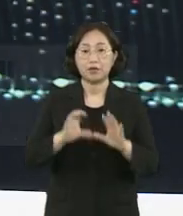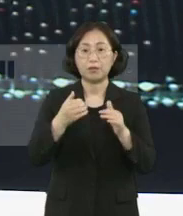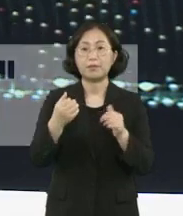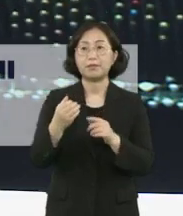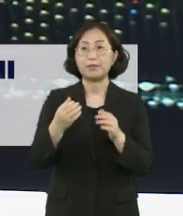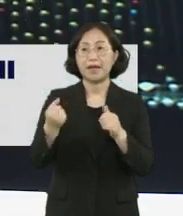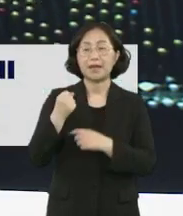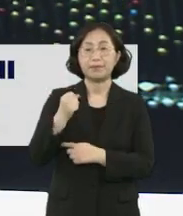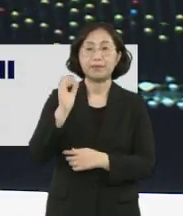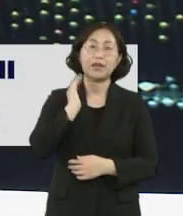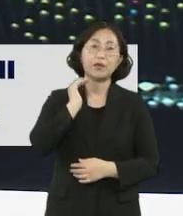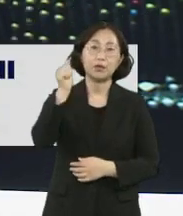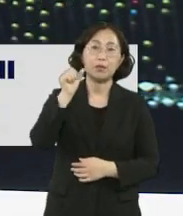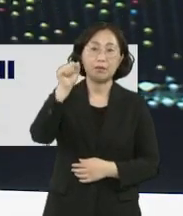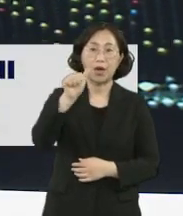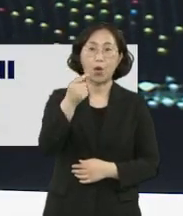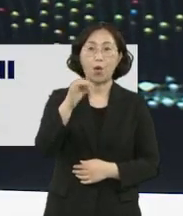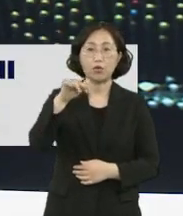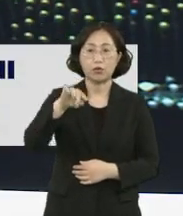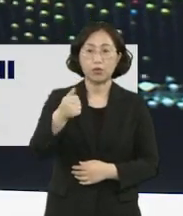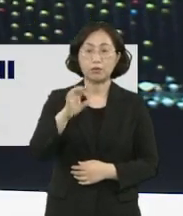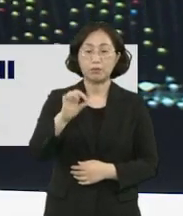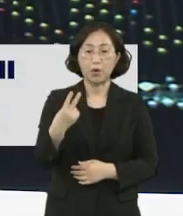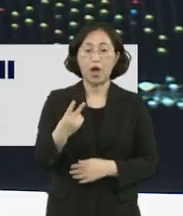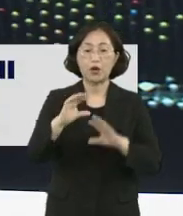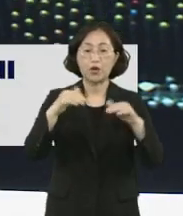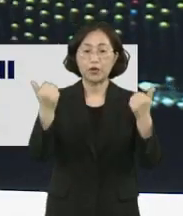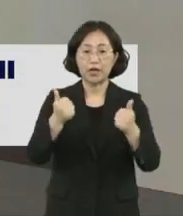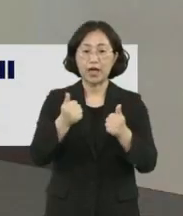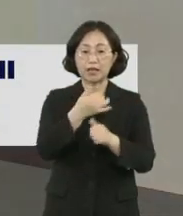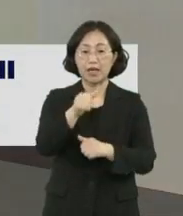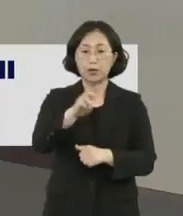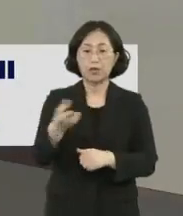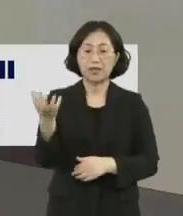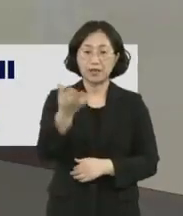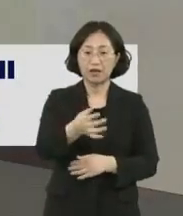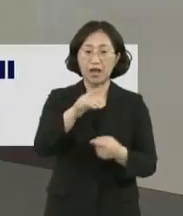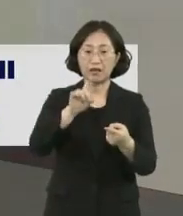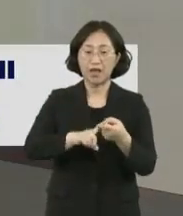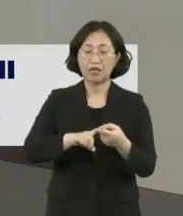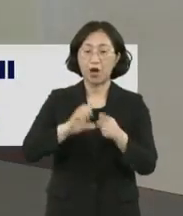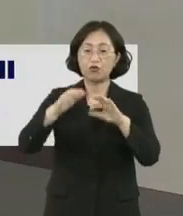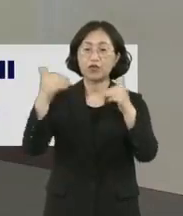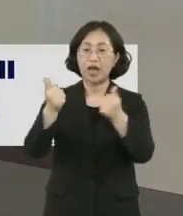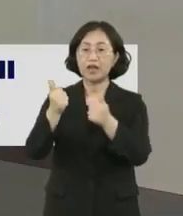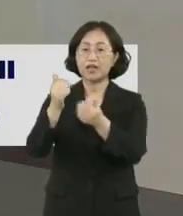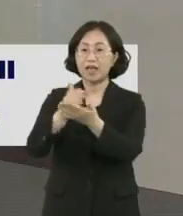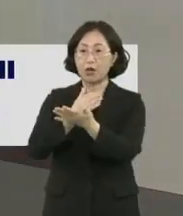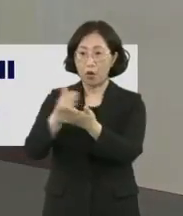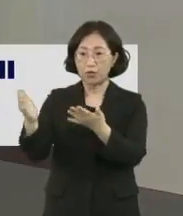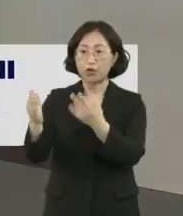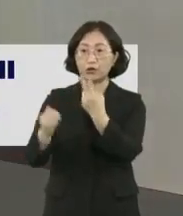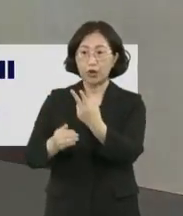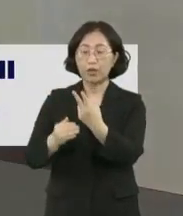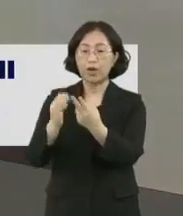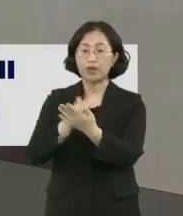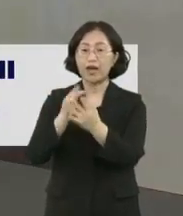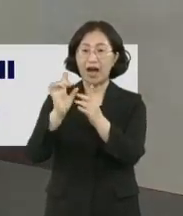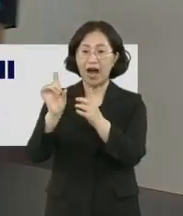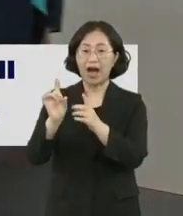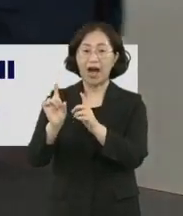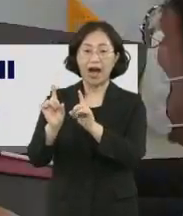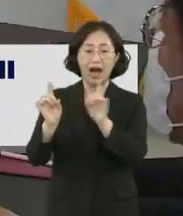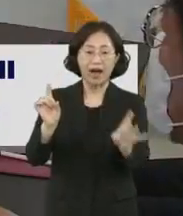국민의힘 대권주자인 홍준표 의원이 국회 세종 이전과 관련해 국회를 상하원으로 나눠 하나를